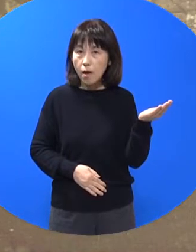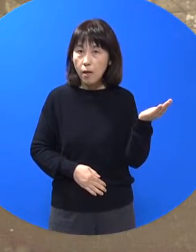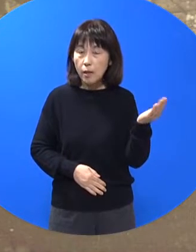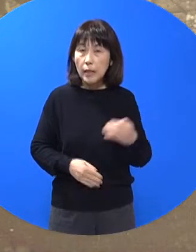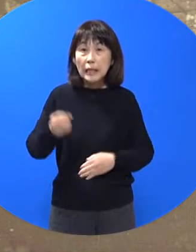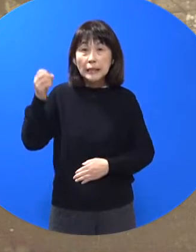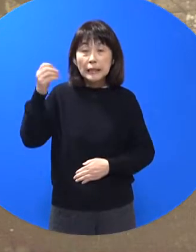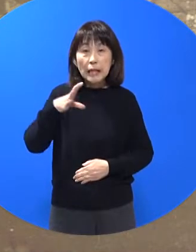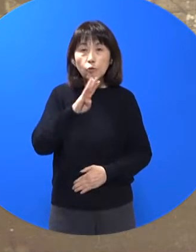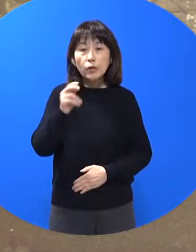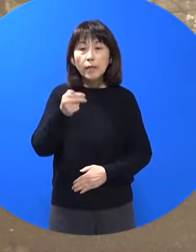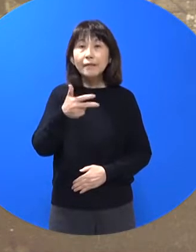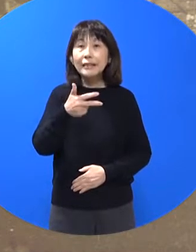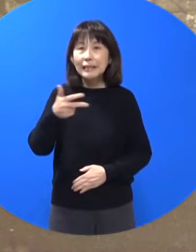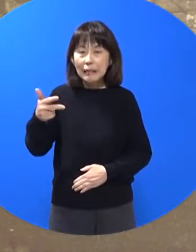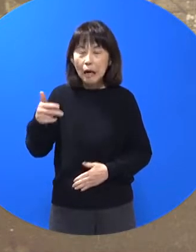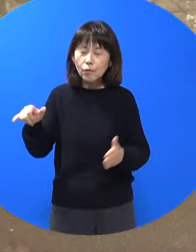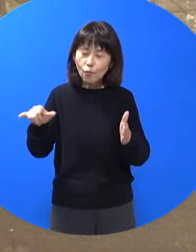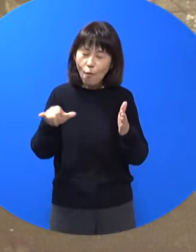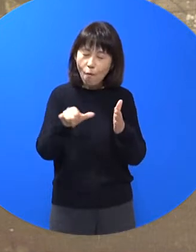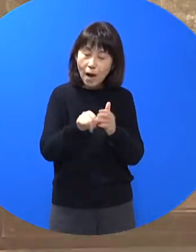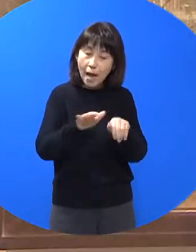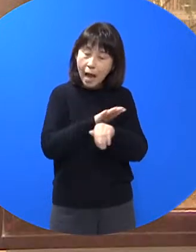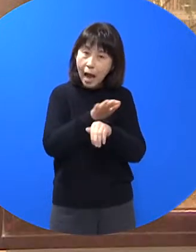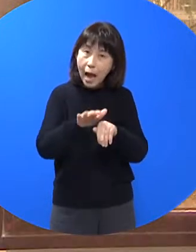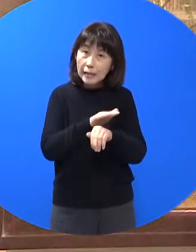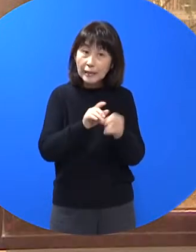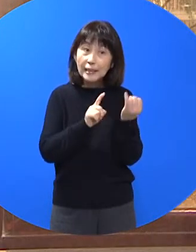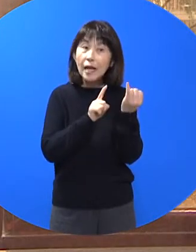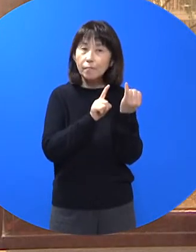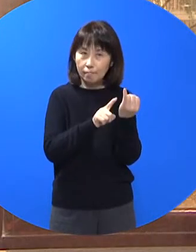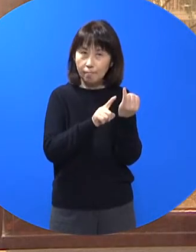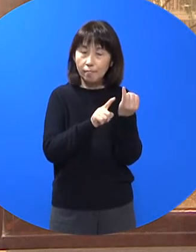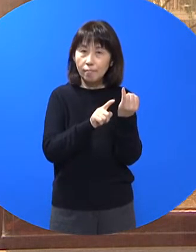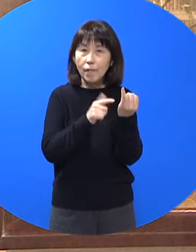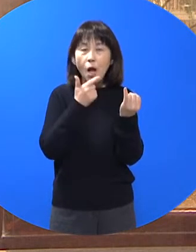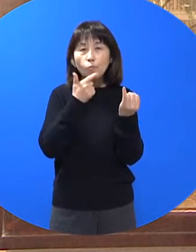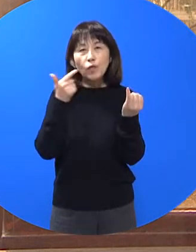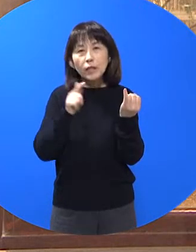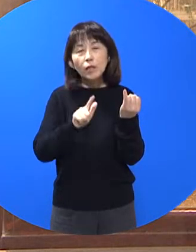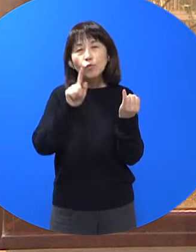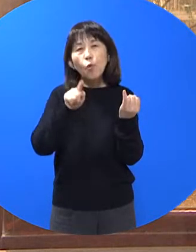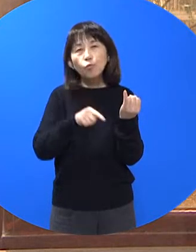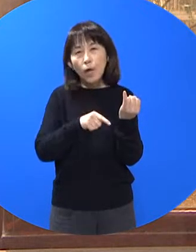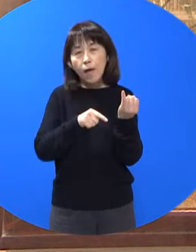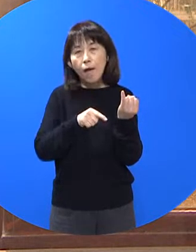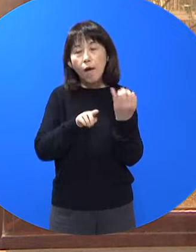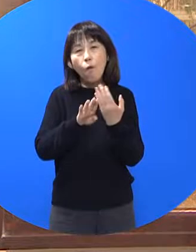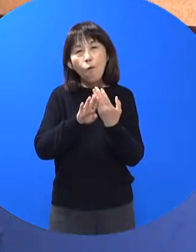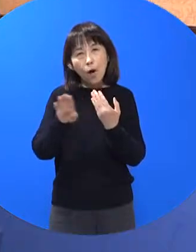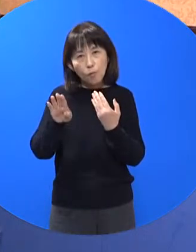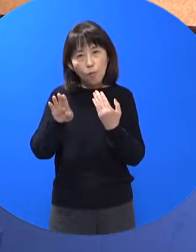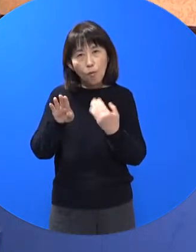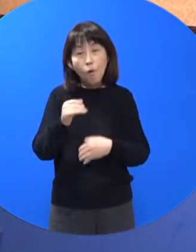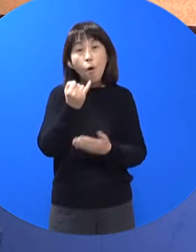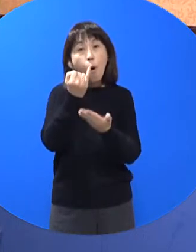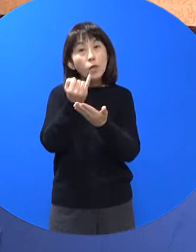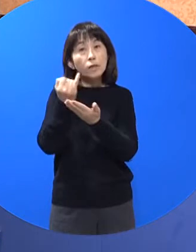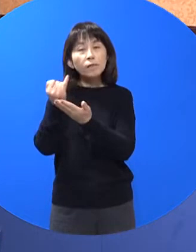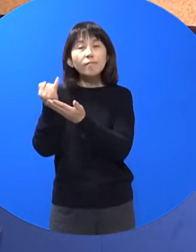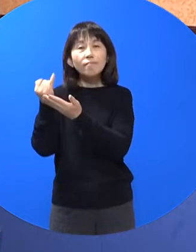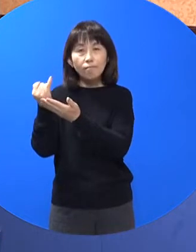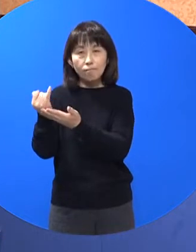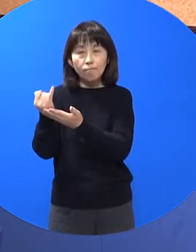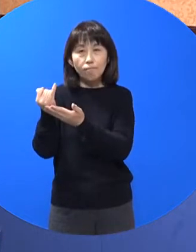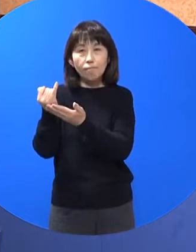光源氏が生涯をかけて愛した唯一の姫君、紫の上をはじめ、源氏物語に登場する